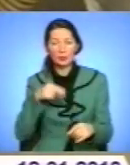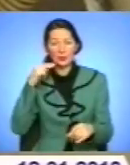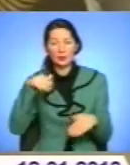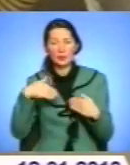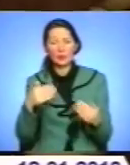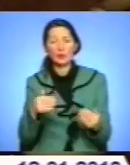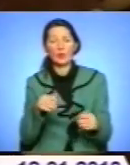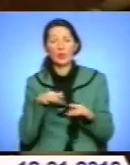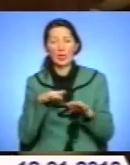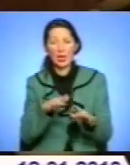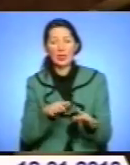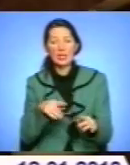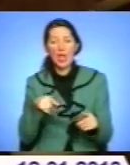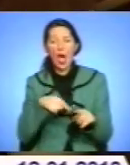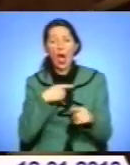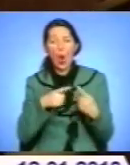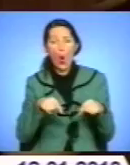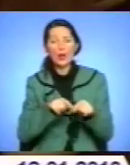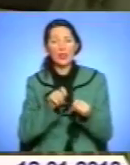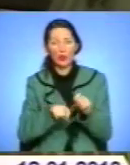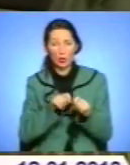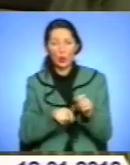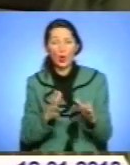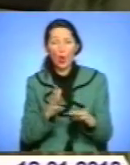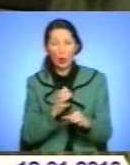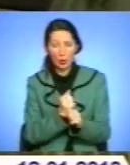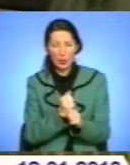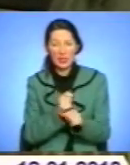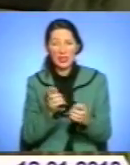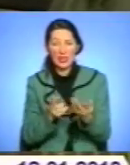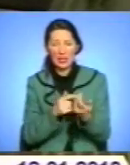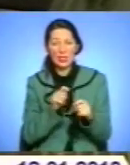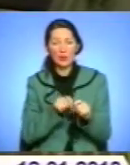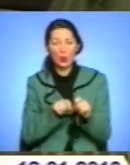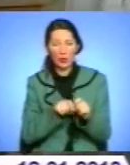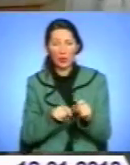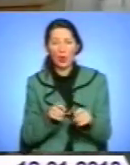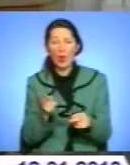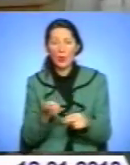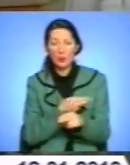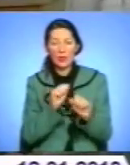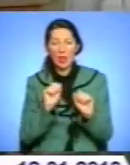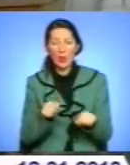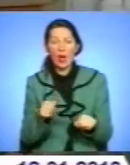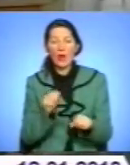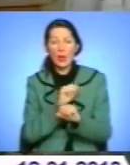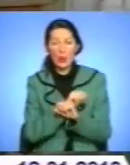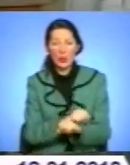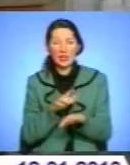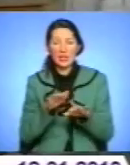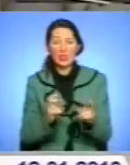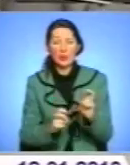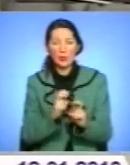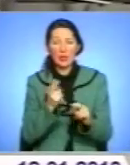контролю, скоротити їхню кількість, а також кількість перевірок, позбавити права зупиняти діяльність підприємства без судового рішення,